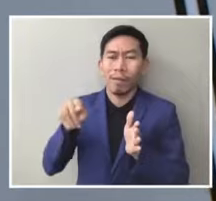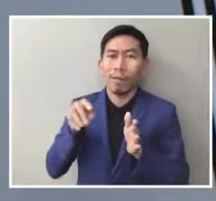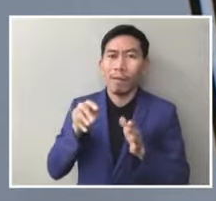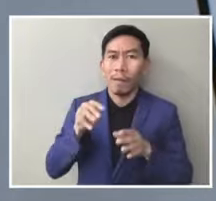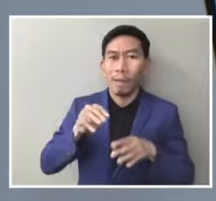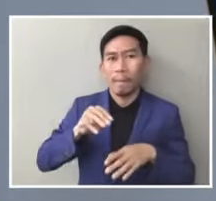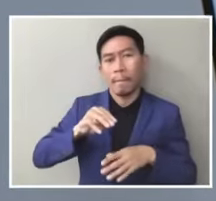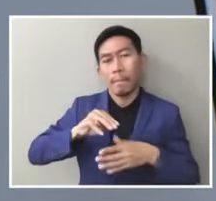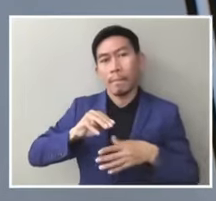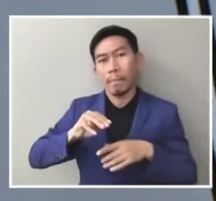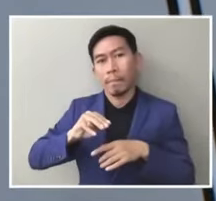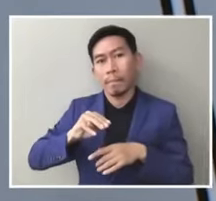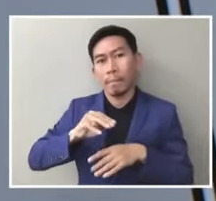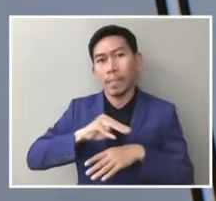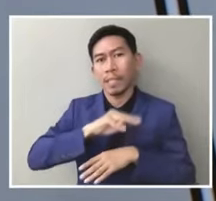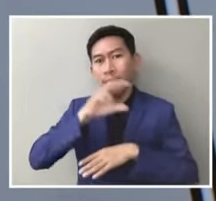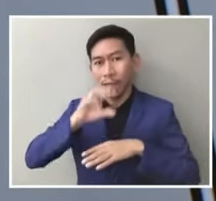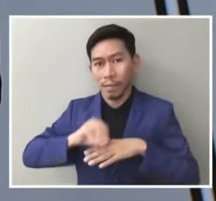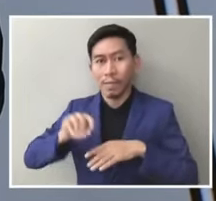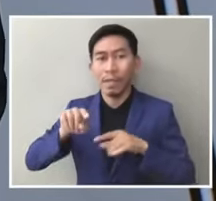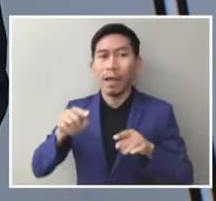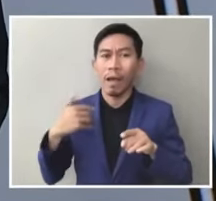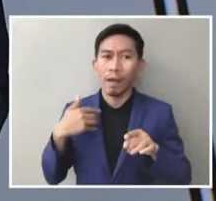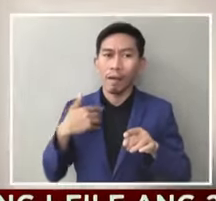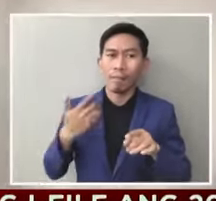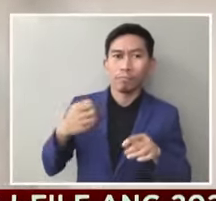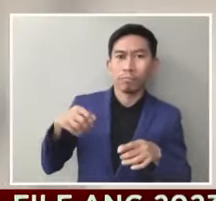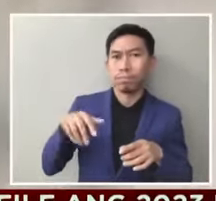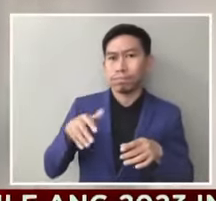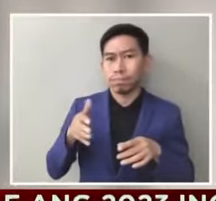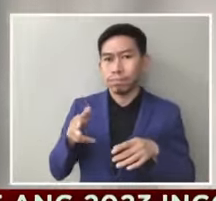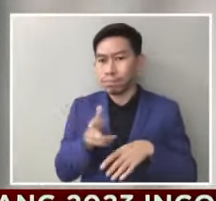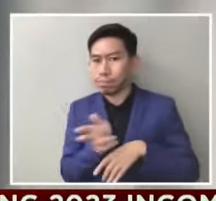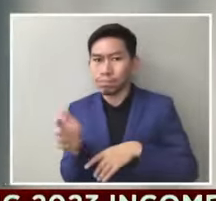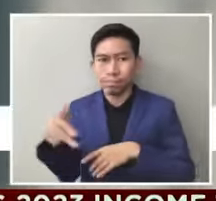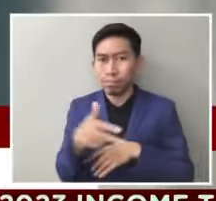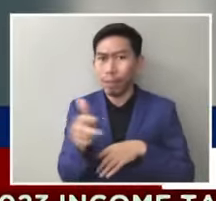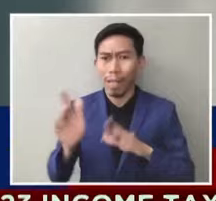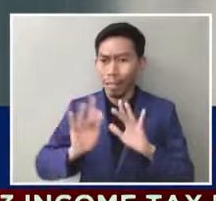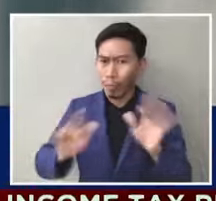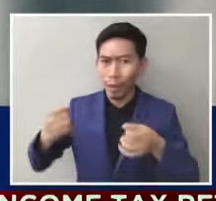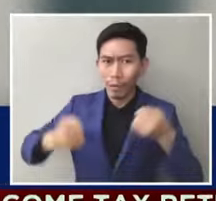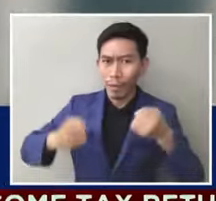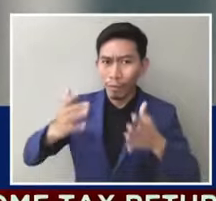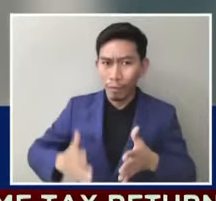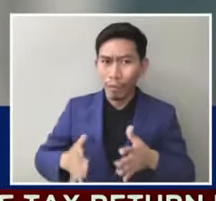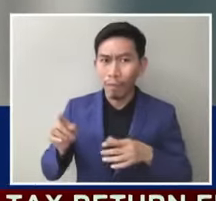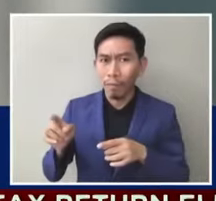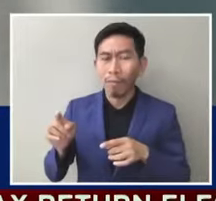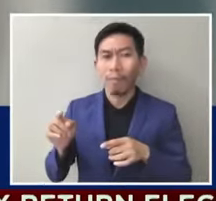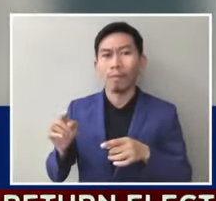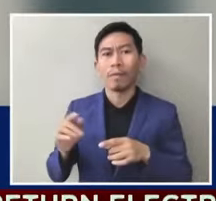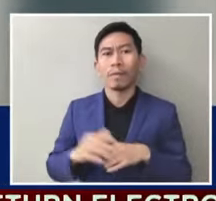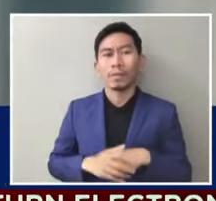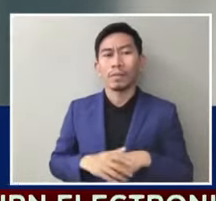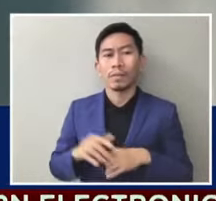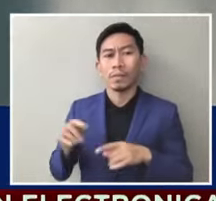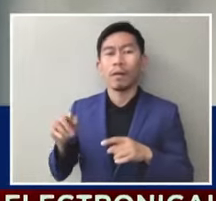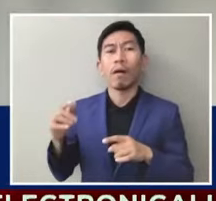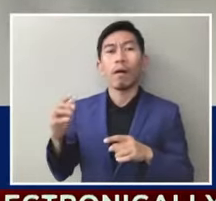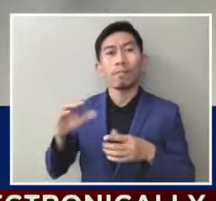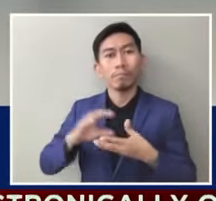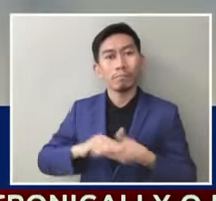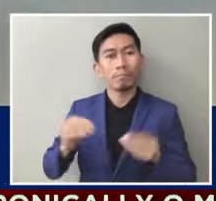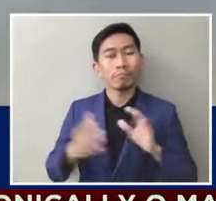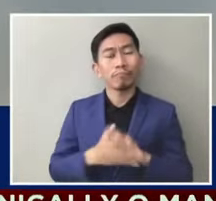kalsada kahit walang driver. Kwento ng nagbahagi ng video na si Apple May Cotales, pansamantalang